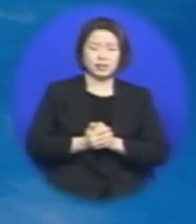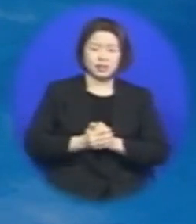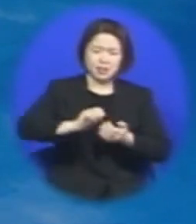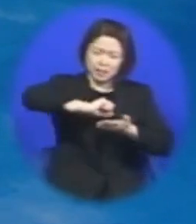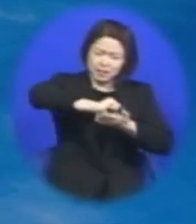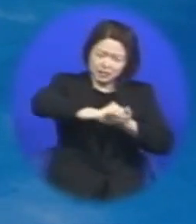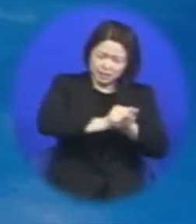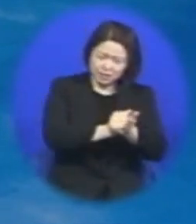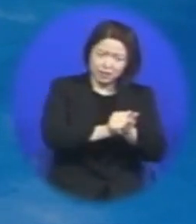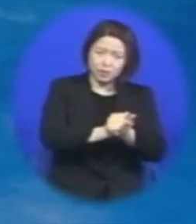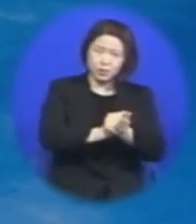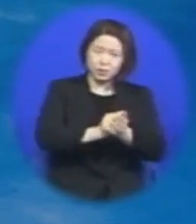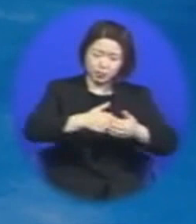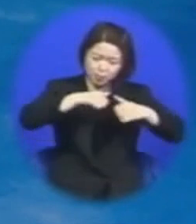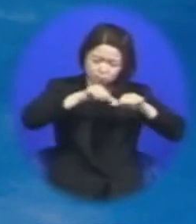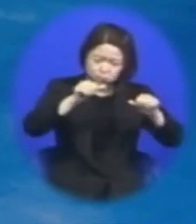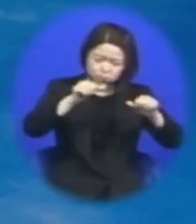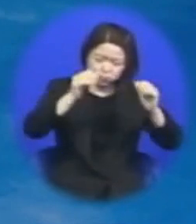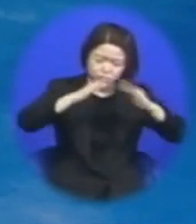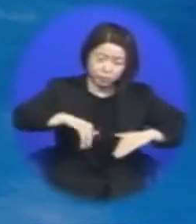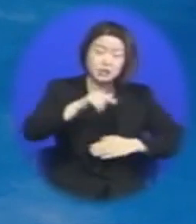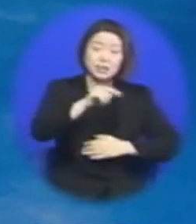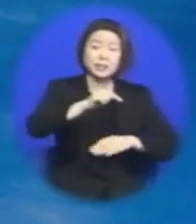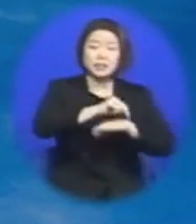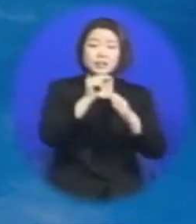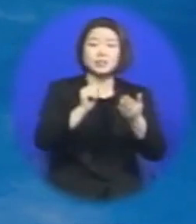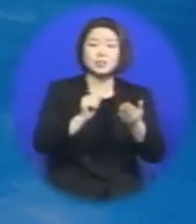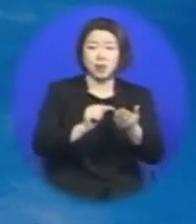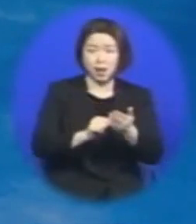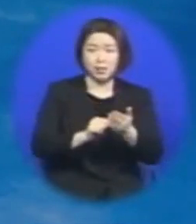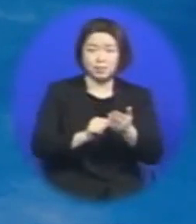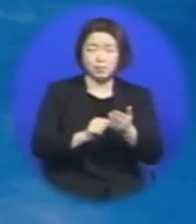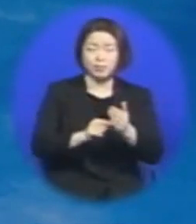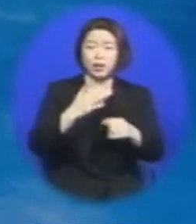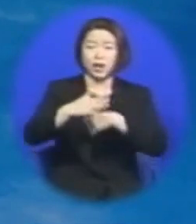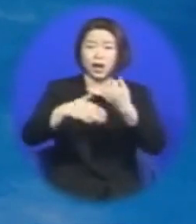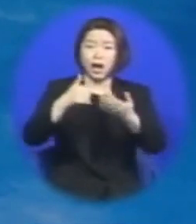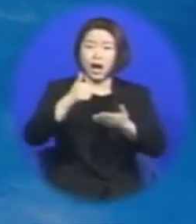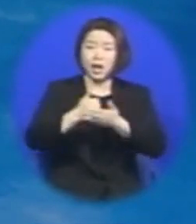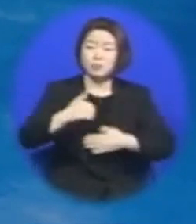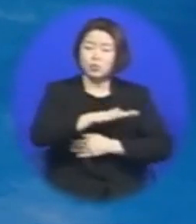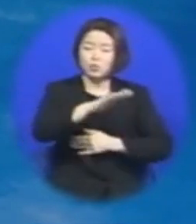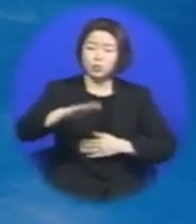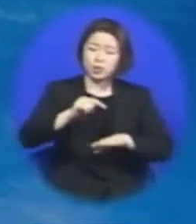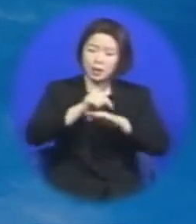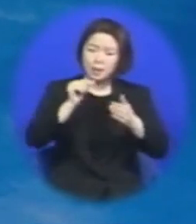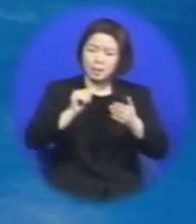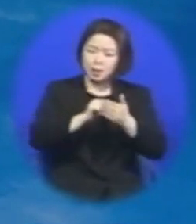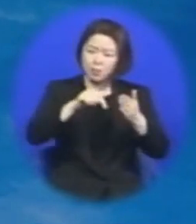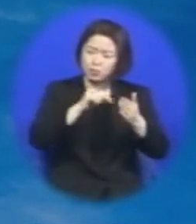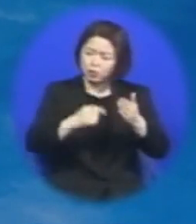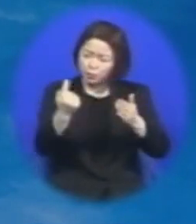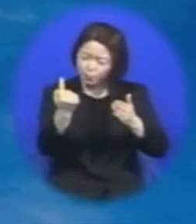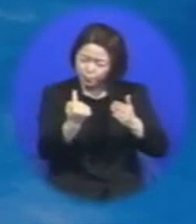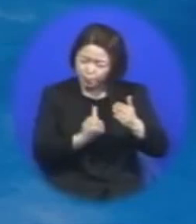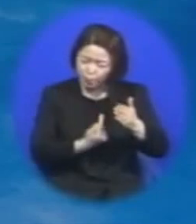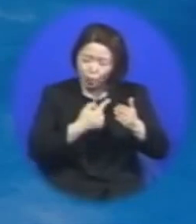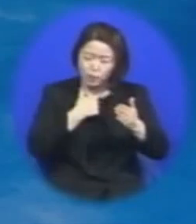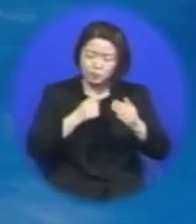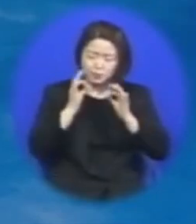밟혀서 깨어진 그 마음이라고 하는 것은 하나님이 우리 마음속에 들어오고 싶은 간절한 소원을